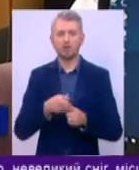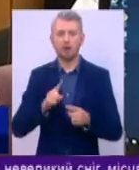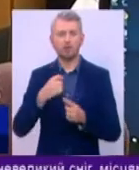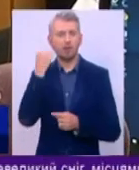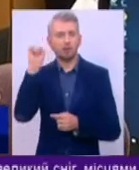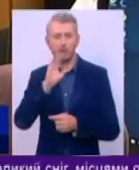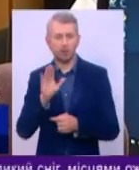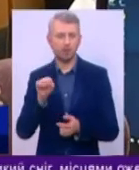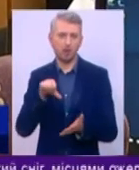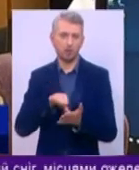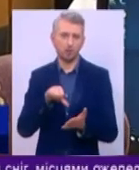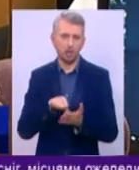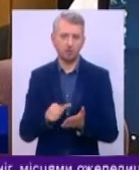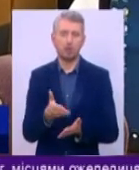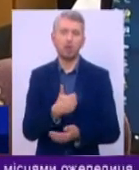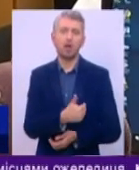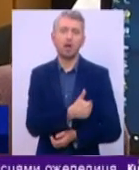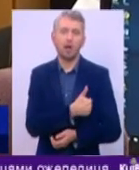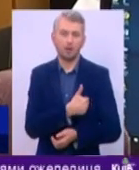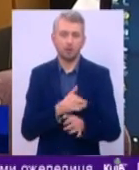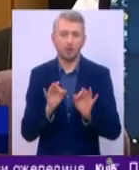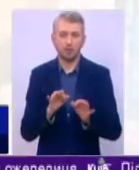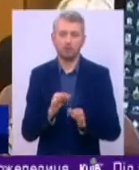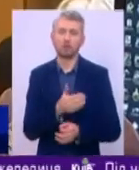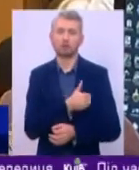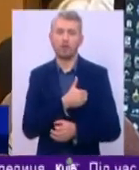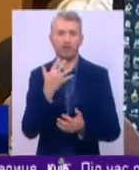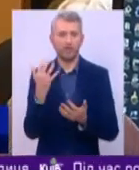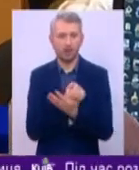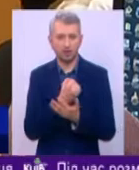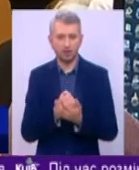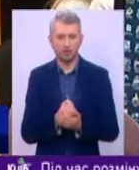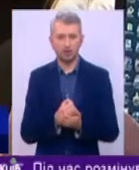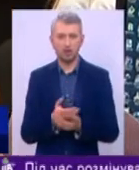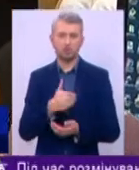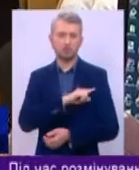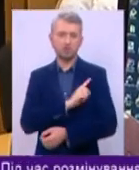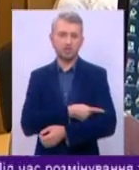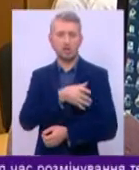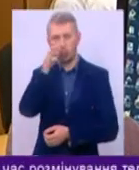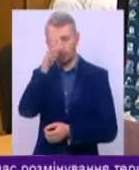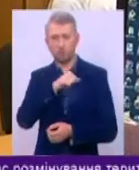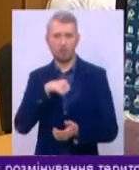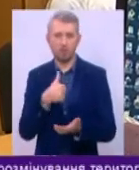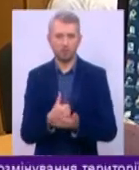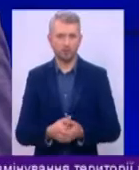победа, а участие. Мы хотим, конечно, было бы желательно выиграть. Мы выносливы, сильные, умные – это самое главное.